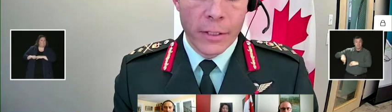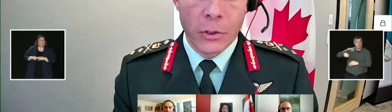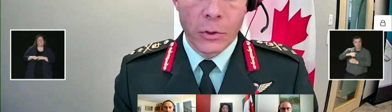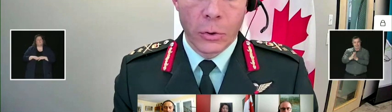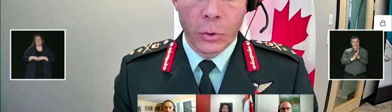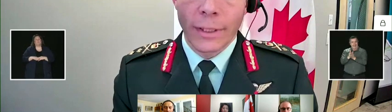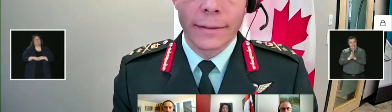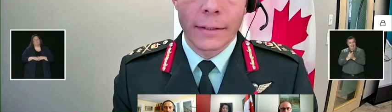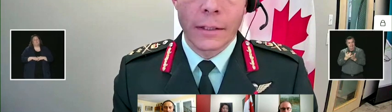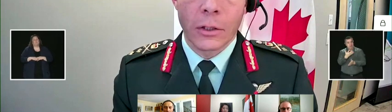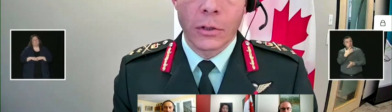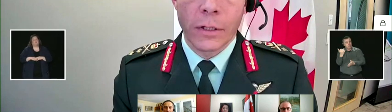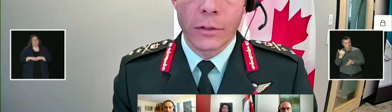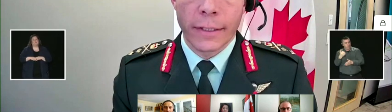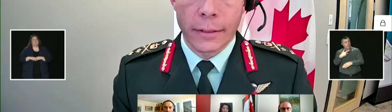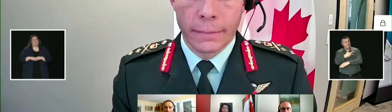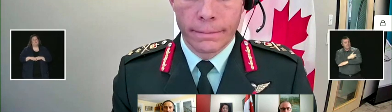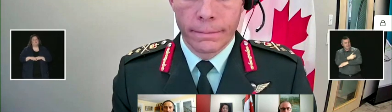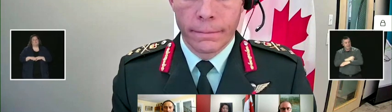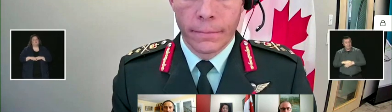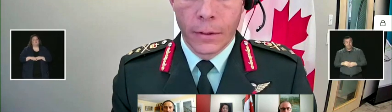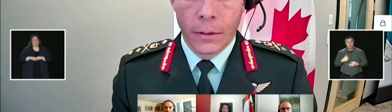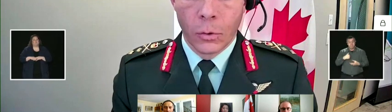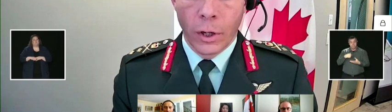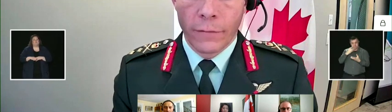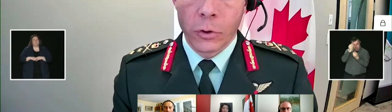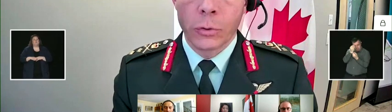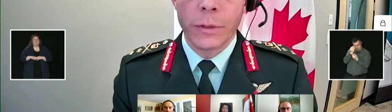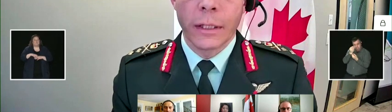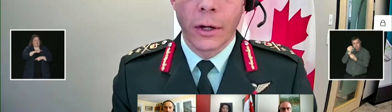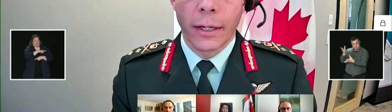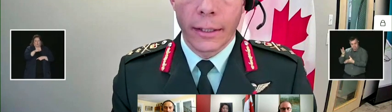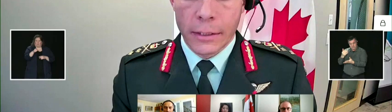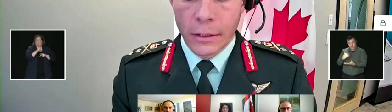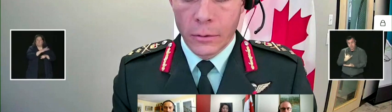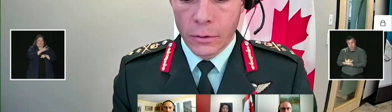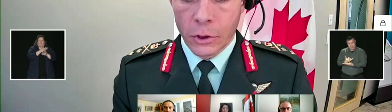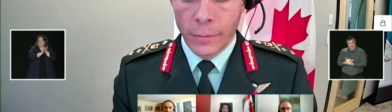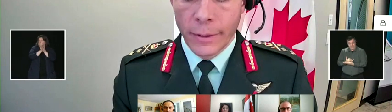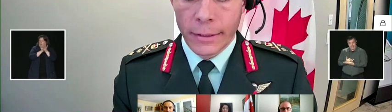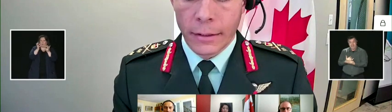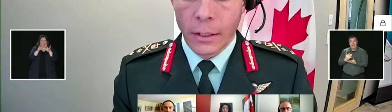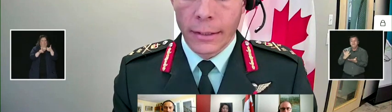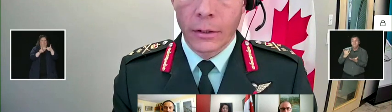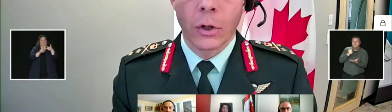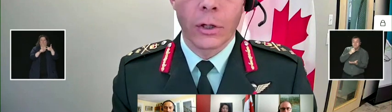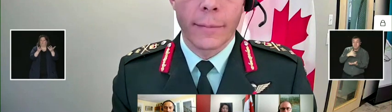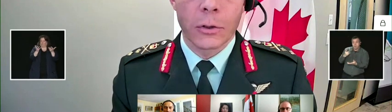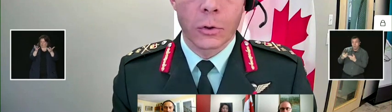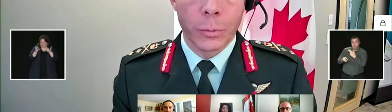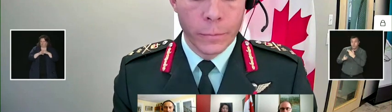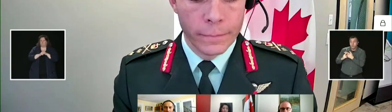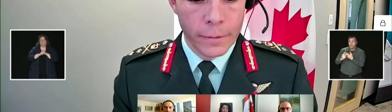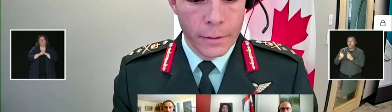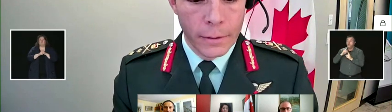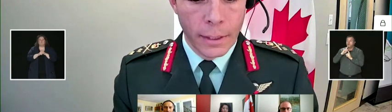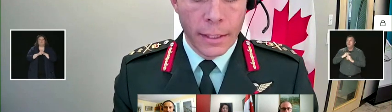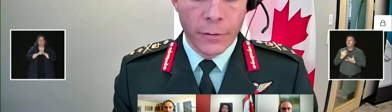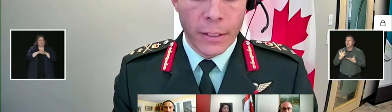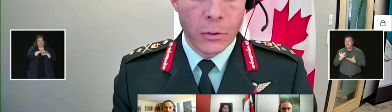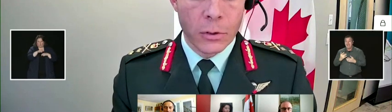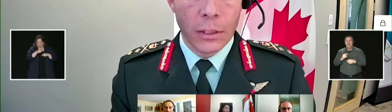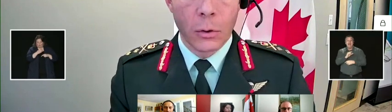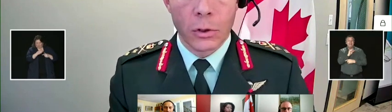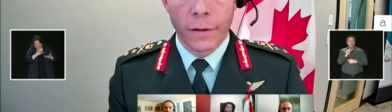Les provinces sont toutes intéressées à recevoir ce vaccin. Nous leur avons soumis leur allocation ce matin et attendons leur commande sous peu. Et